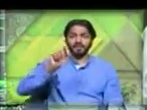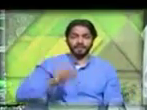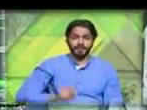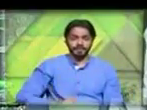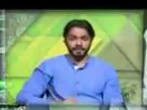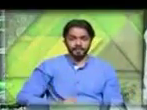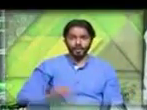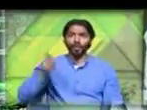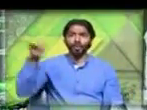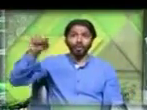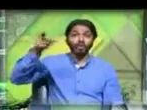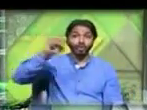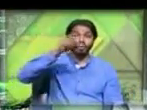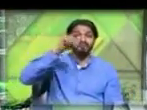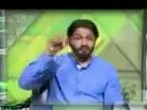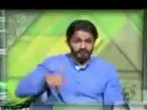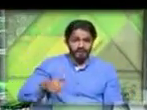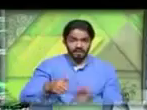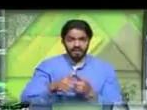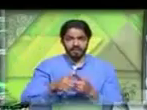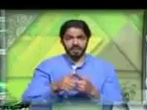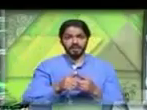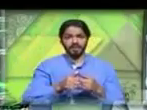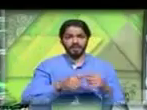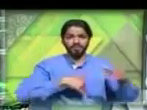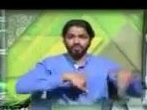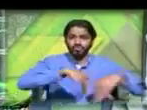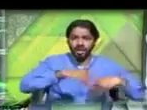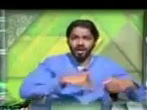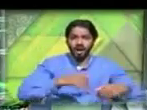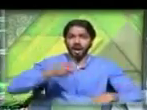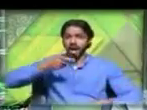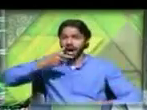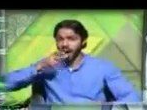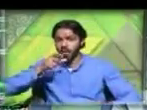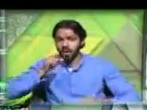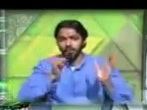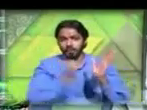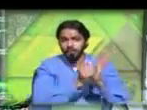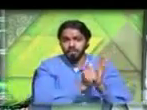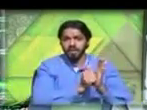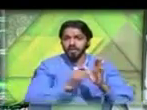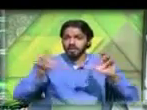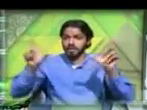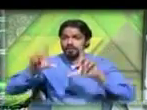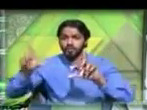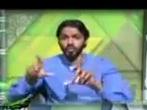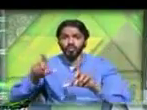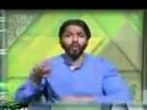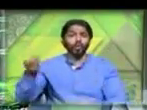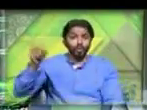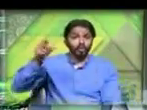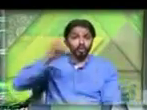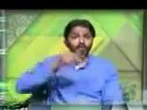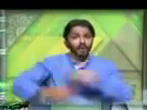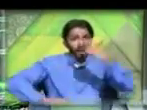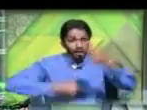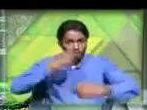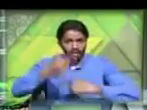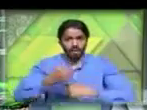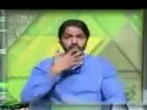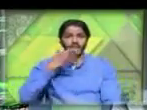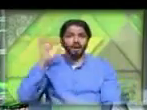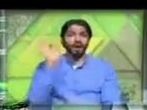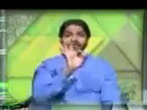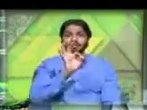في أعراضهم، انتهاك الحرمات واتهام الأعراض كبيرة من كبائر